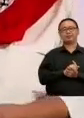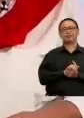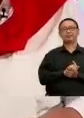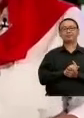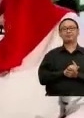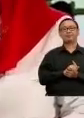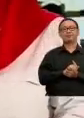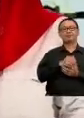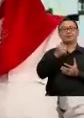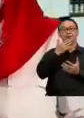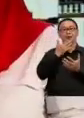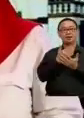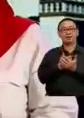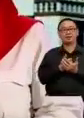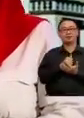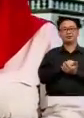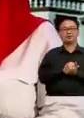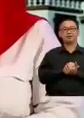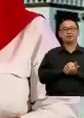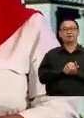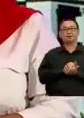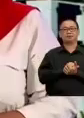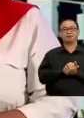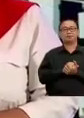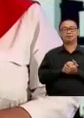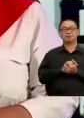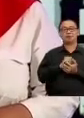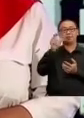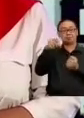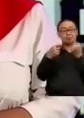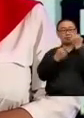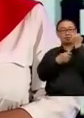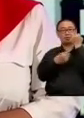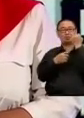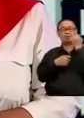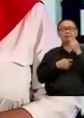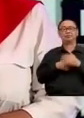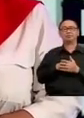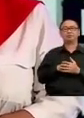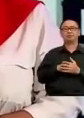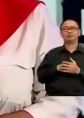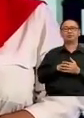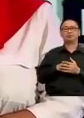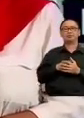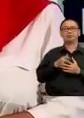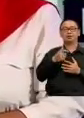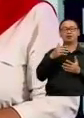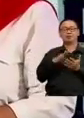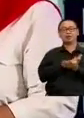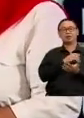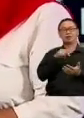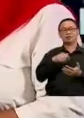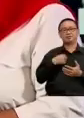dengan jadwal, di mana dalam penajaman visi misi dan juga pendalaman materi tadi dilakukan dalam 120 menit